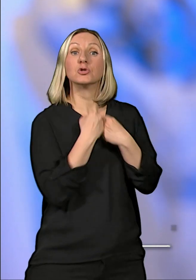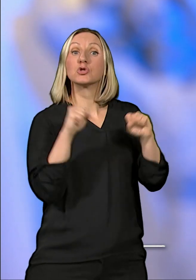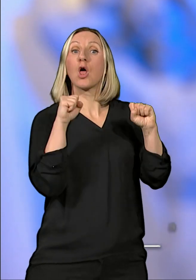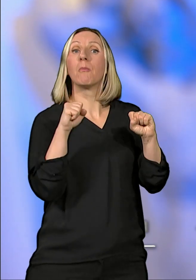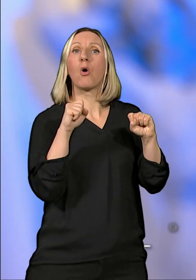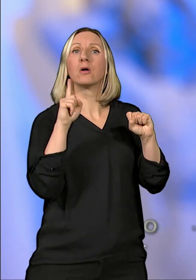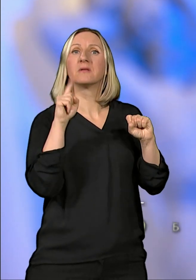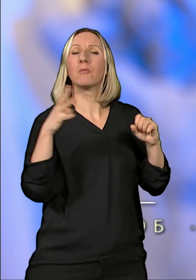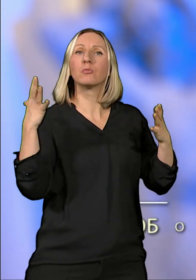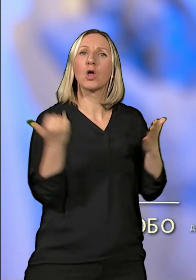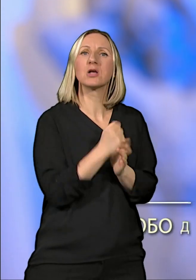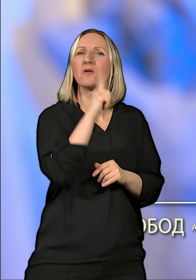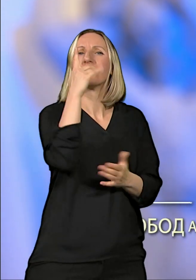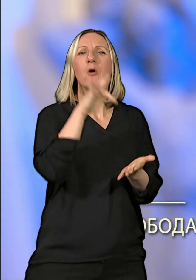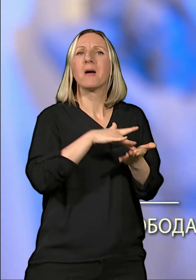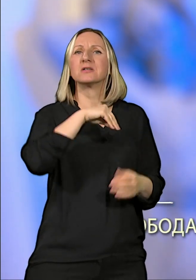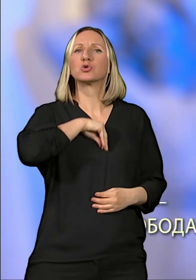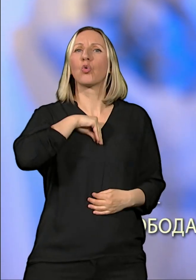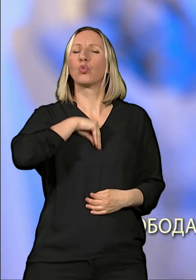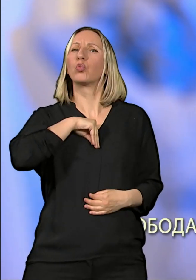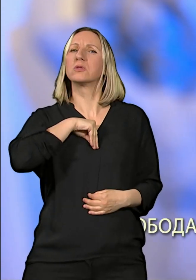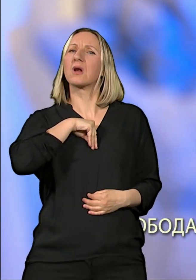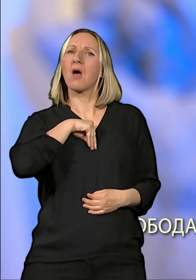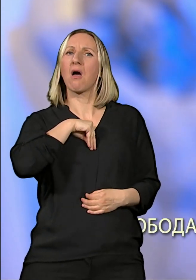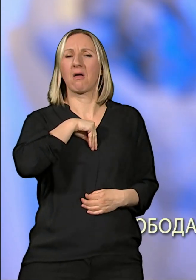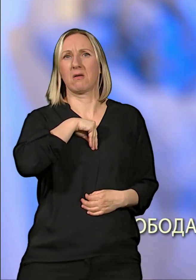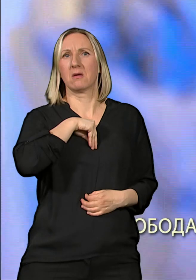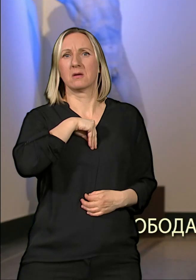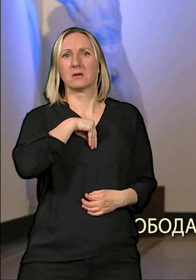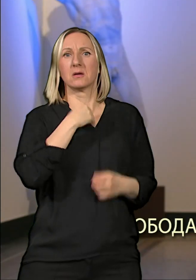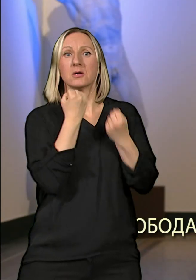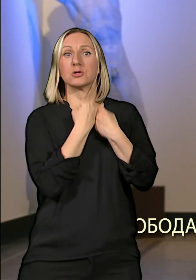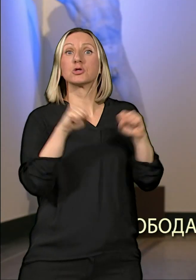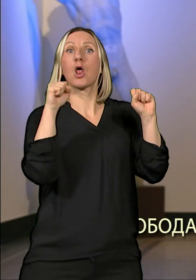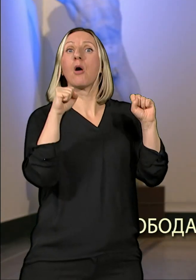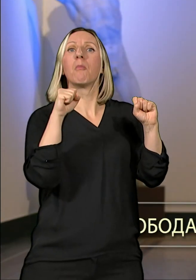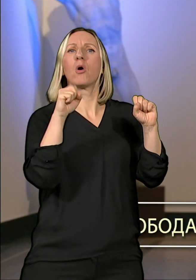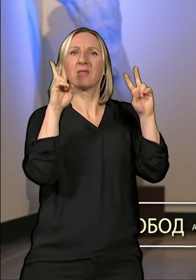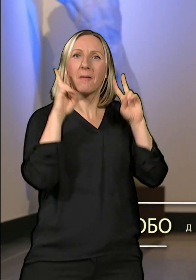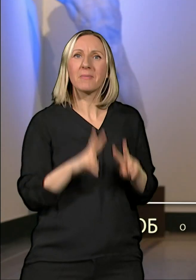osvojena unutra. Ona pre svega mora bude sloboda, za